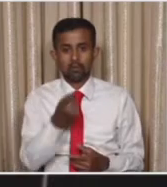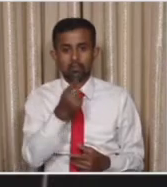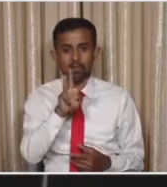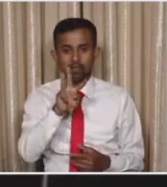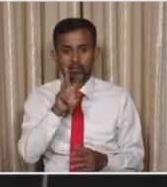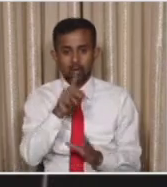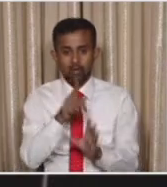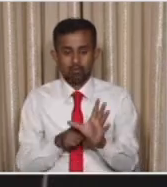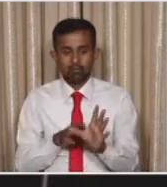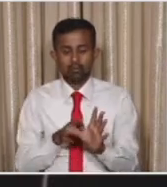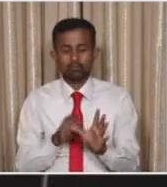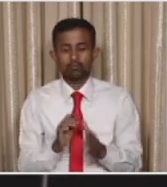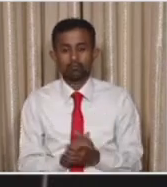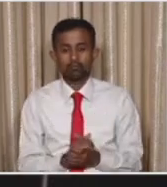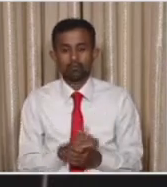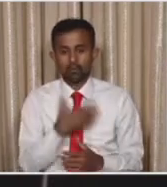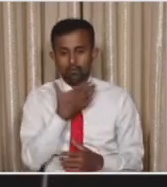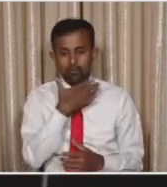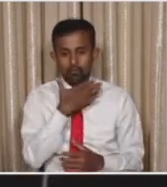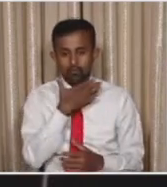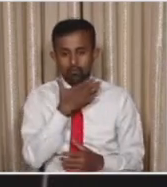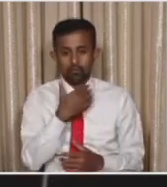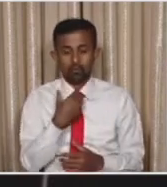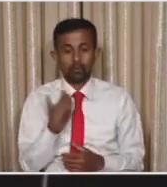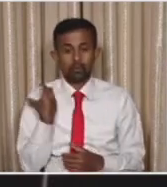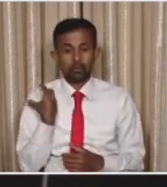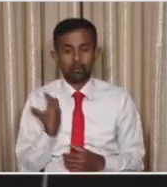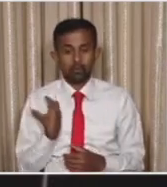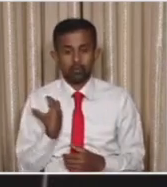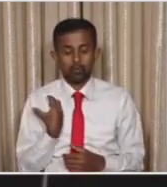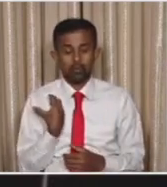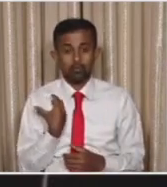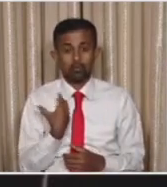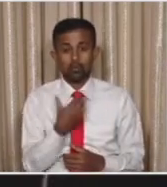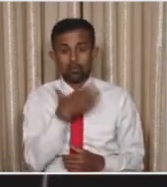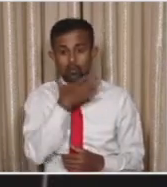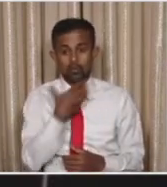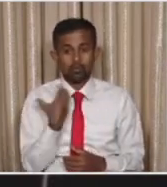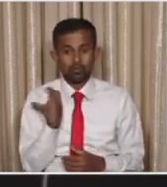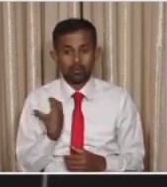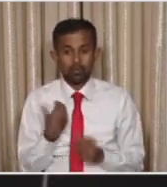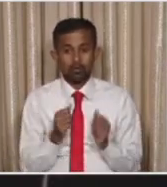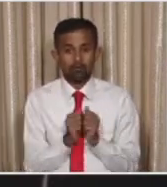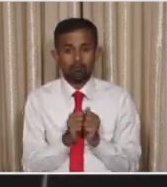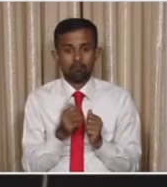1913 දී බ්‍රිතාන්‍ය ආණ්ඩුකාරවරයා, නැත්නම් ඒජන්තවරයා හැටියට වැඩ කළ